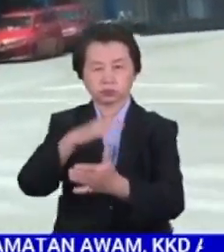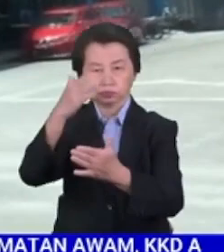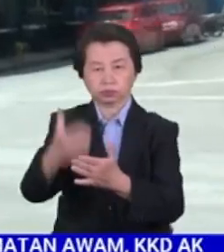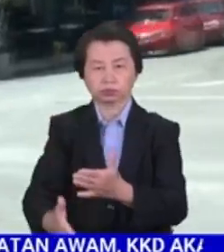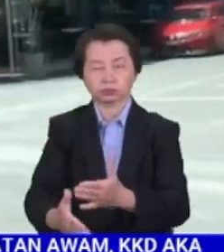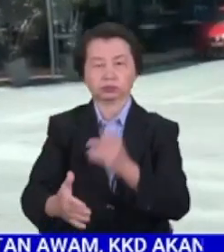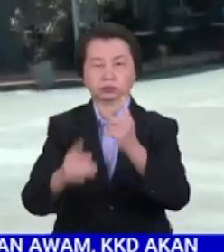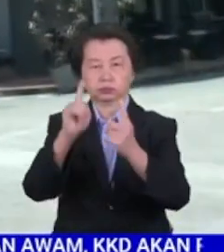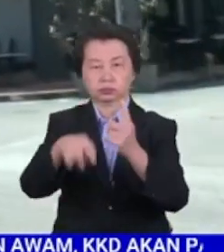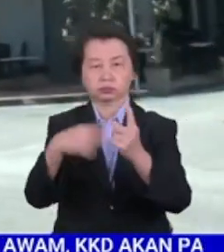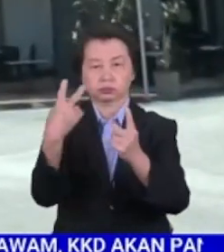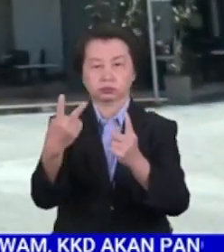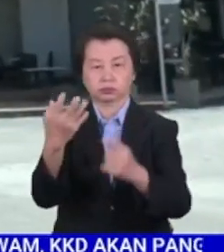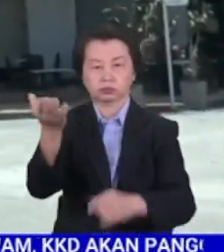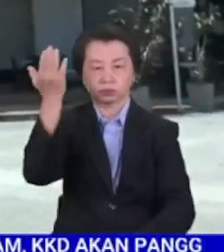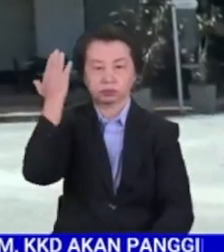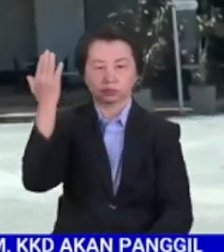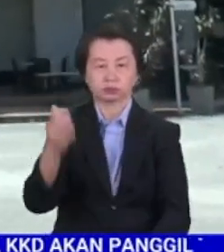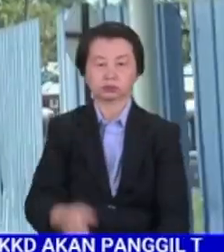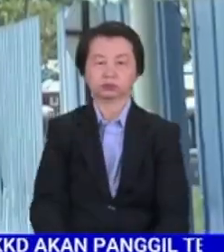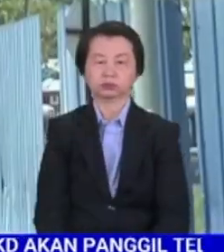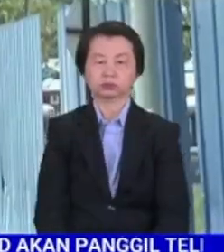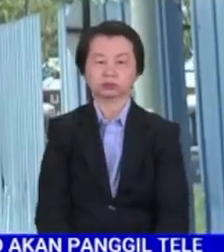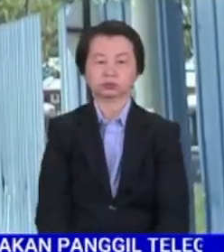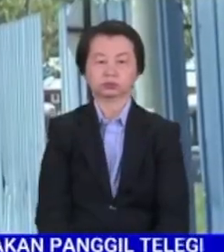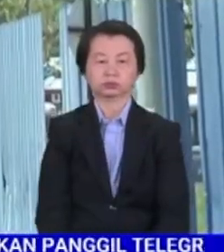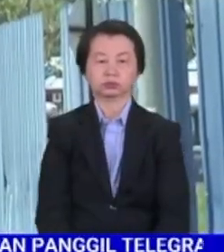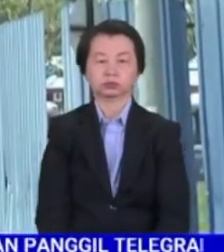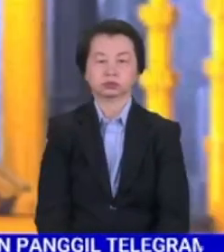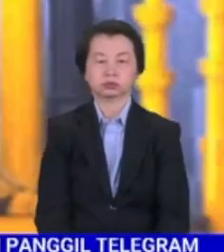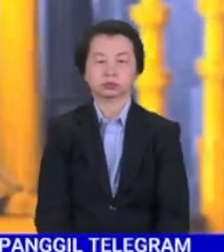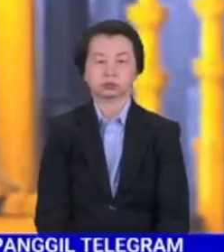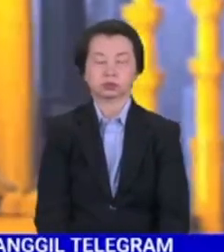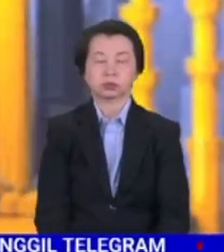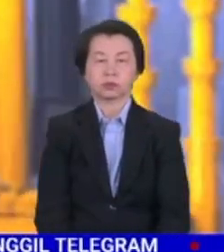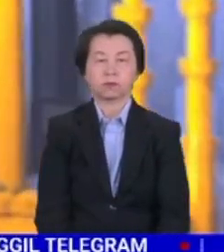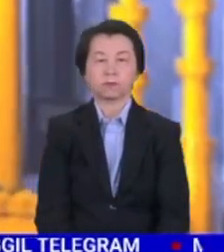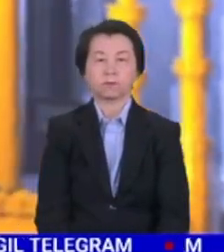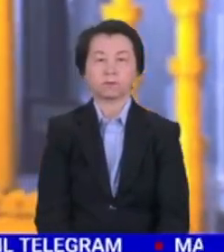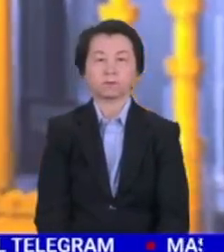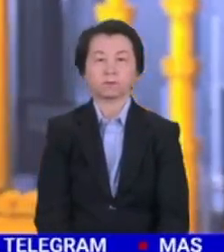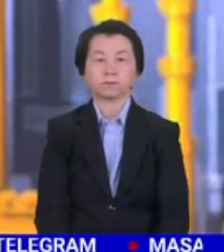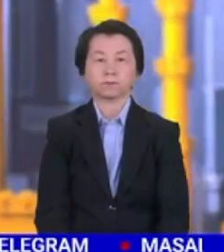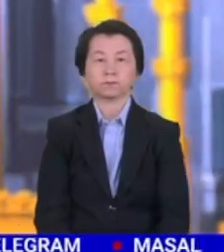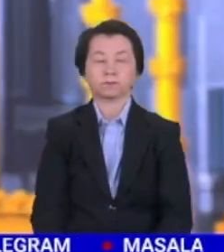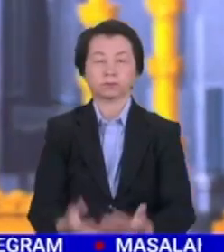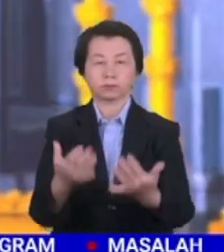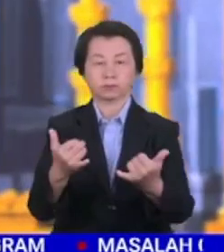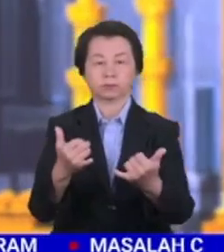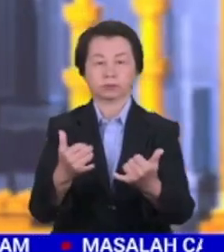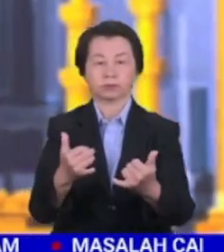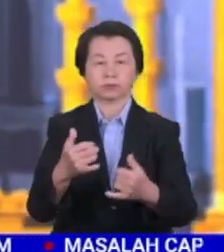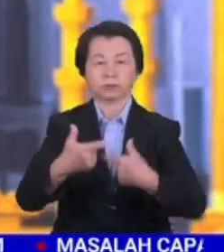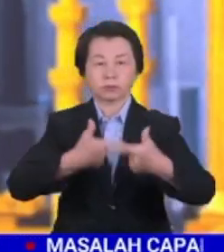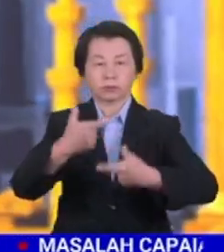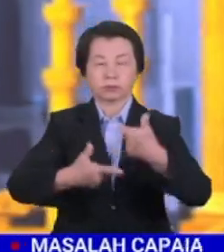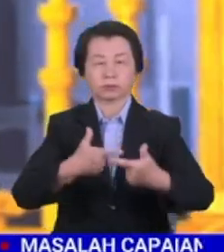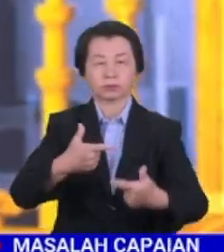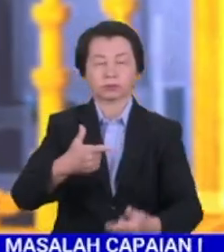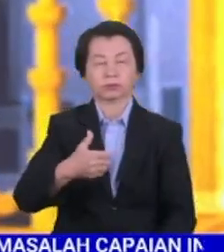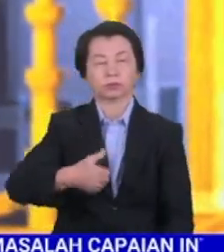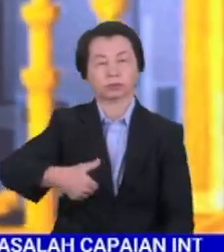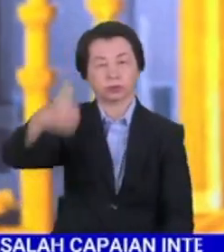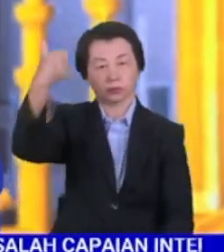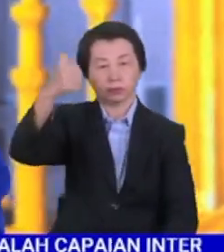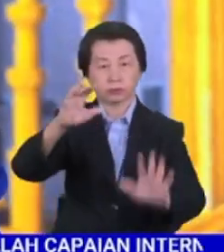ditamatkan pada 1 Februari lalu. Baik saudara, ini pula aksi Liga Super.